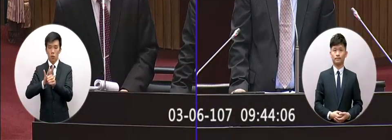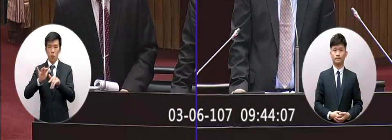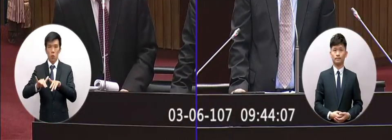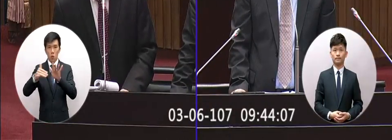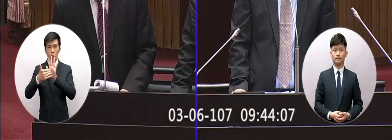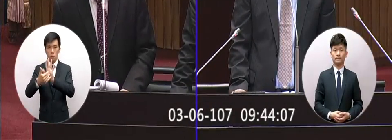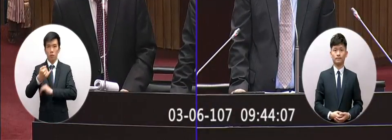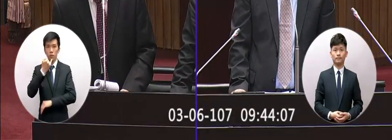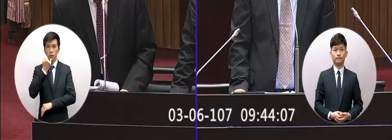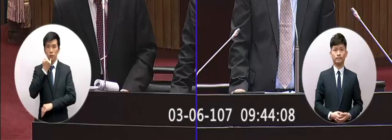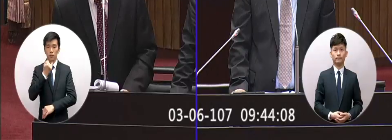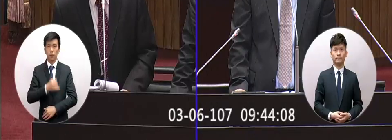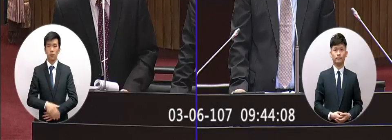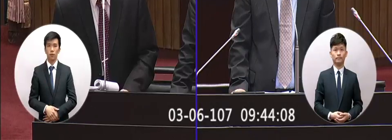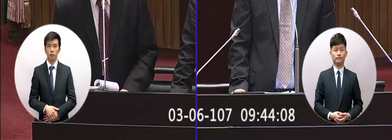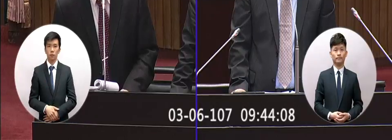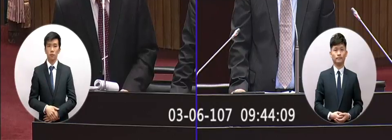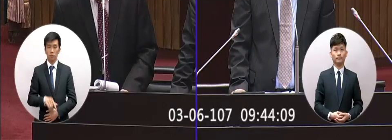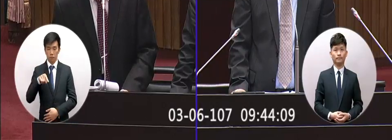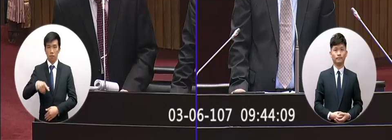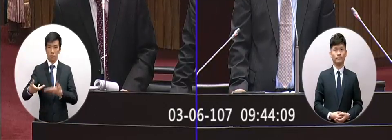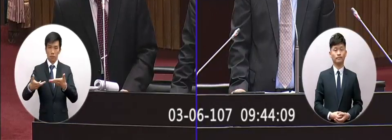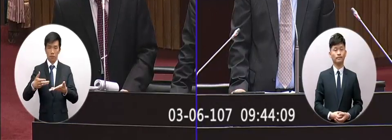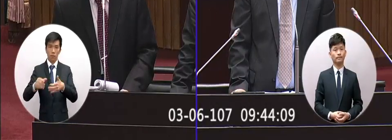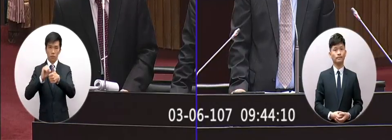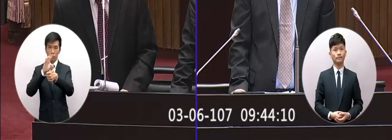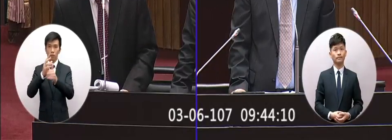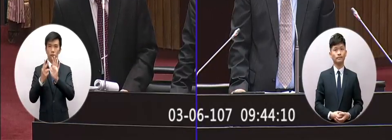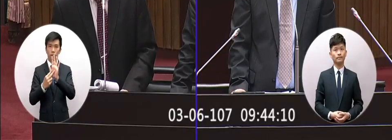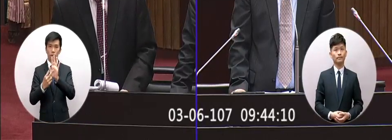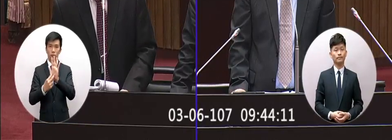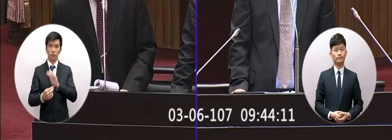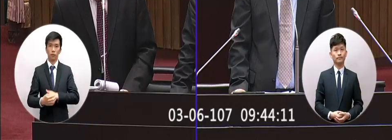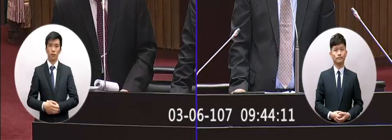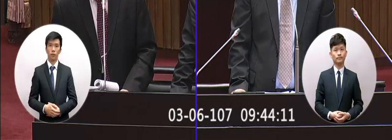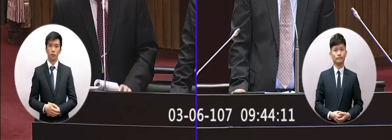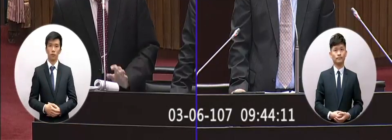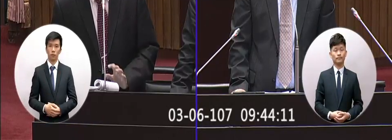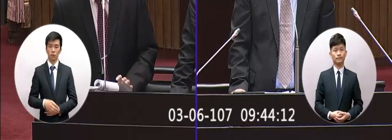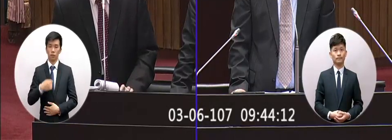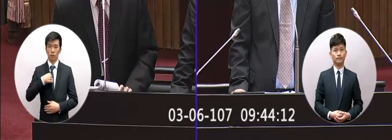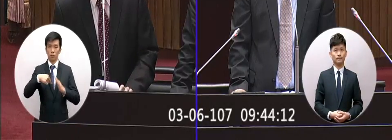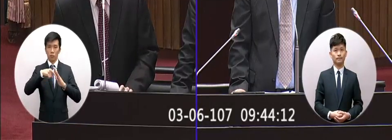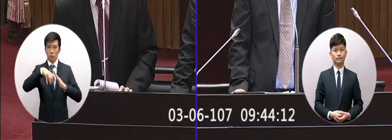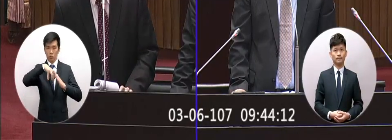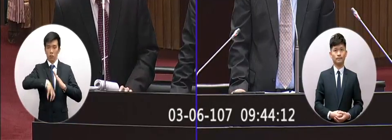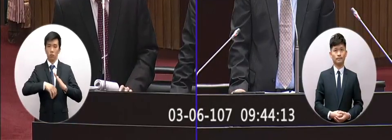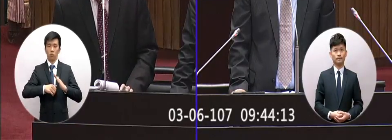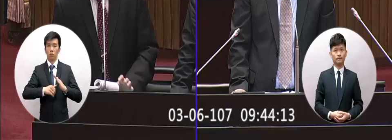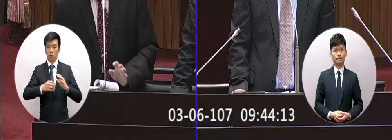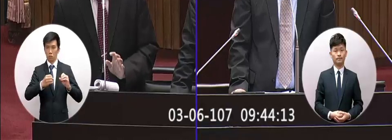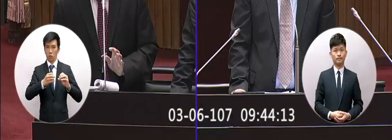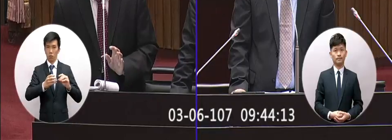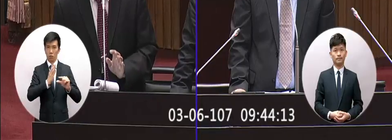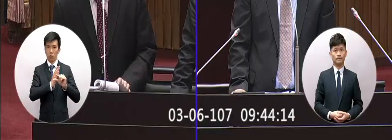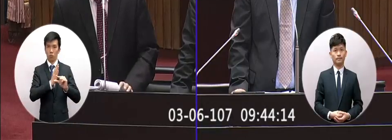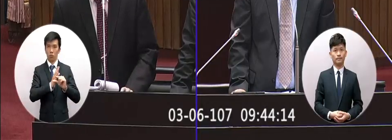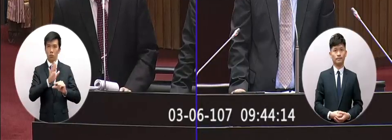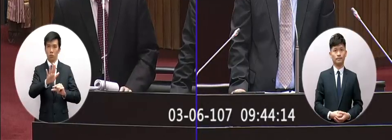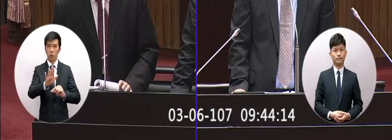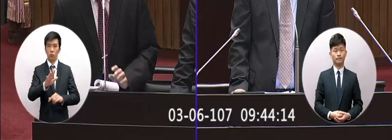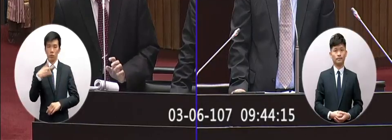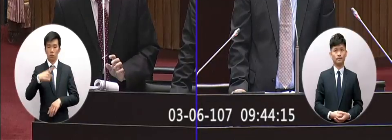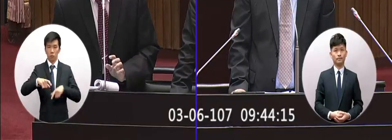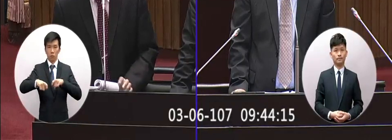分。那这部分也跟委员报告一下。那这部分案里面已经政委有来协调了，那也做了政